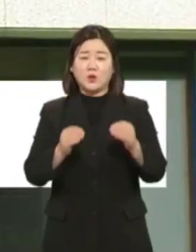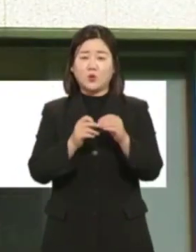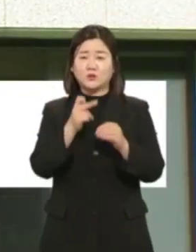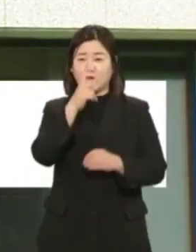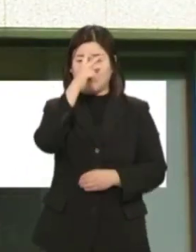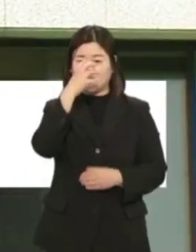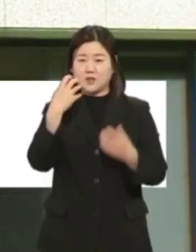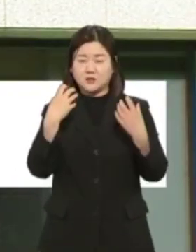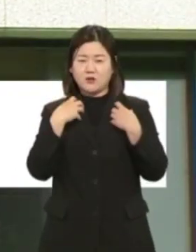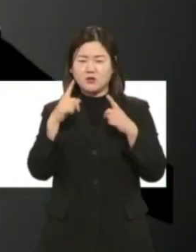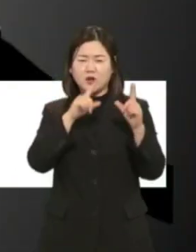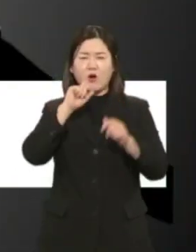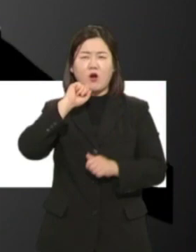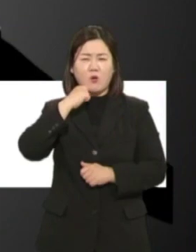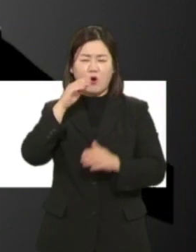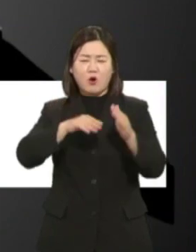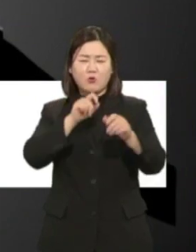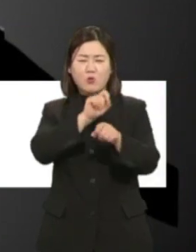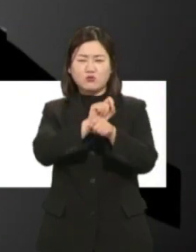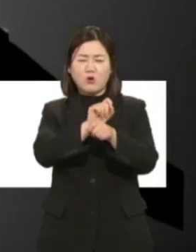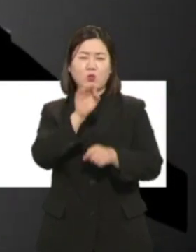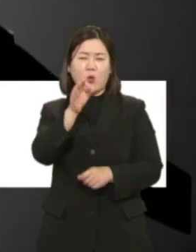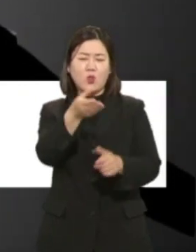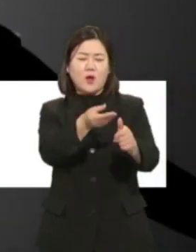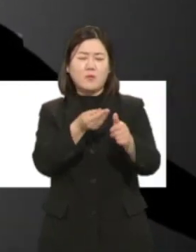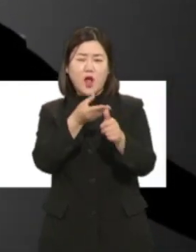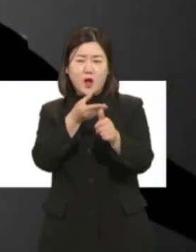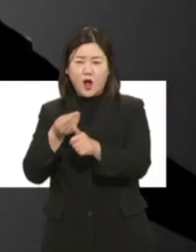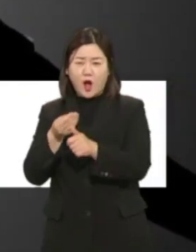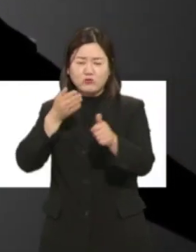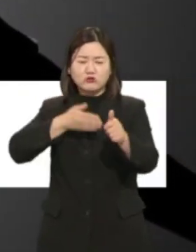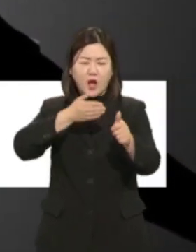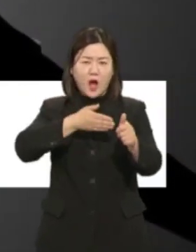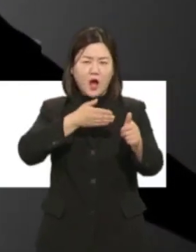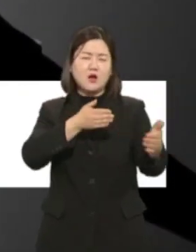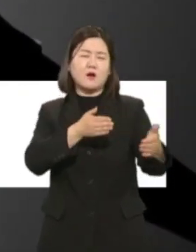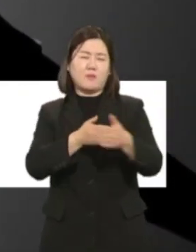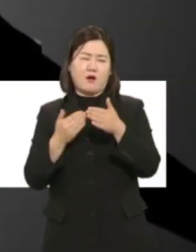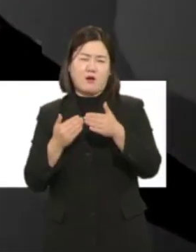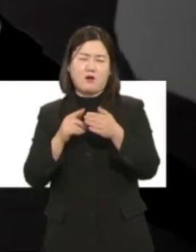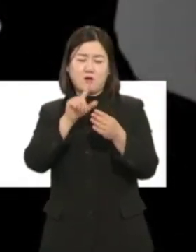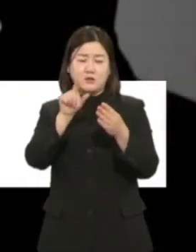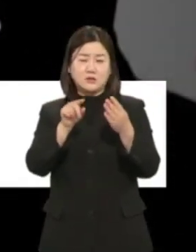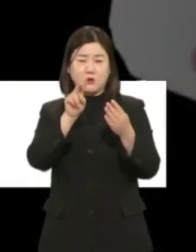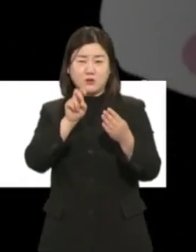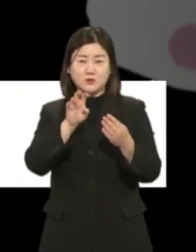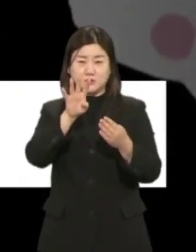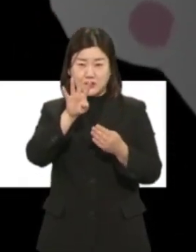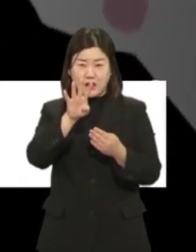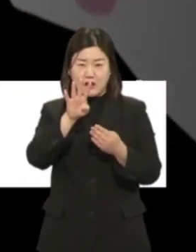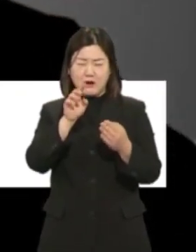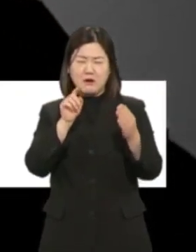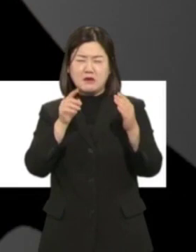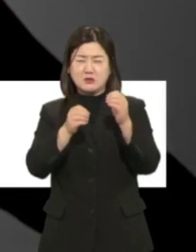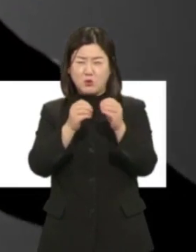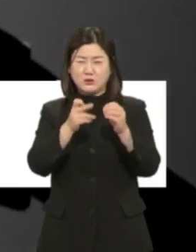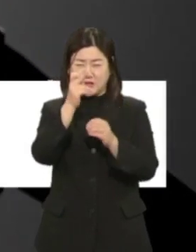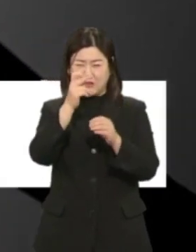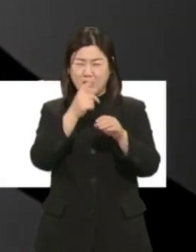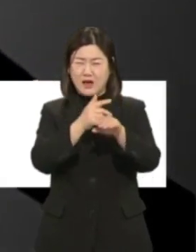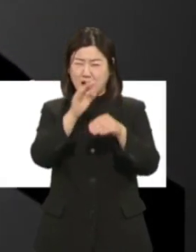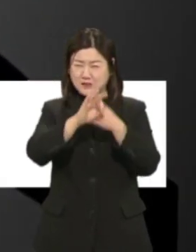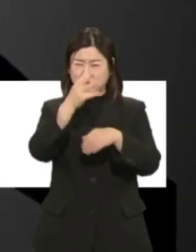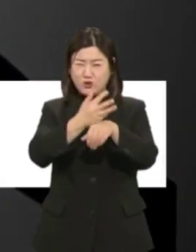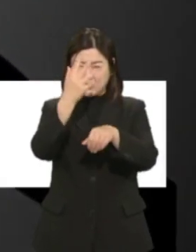논산경찰서는 생활이 어렵다며 공무원들에게 돈을 빌려달라고 부탁했지만 거절당한 뒤 지난 24일 오전